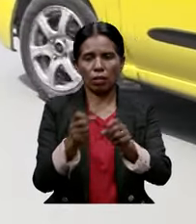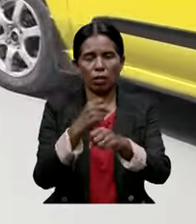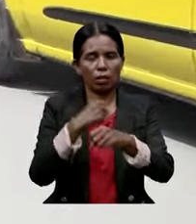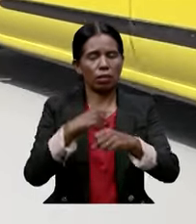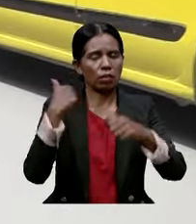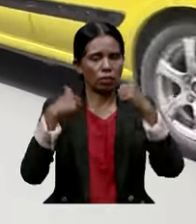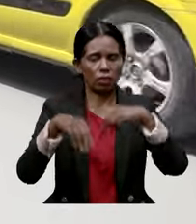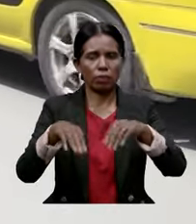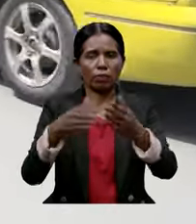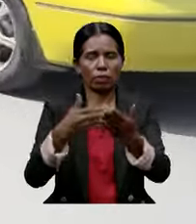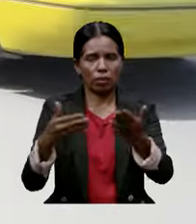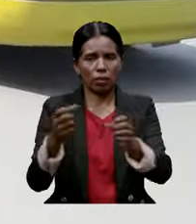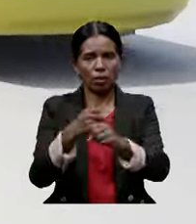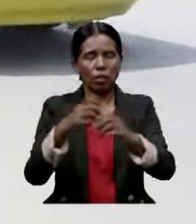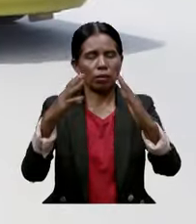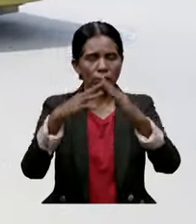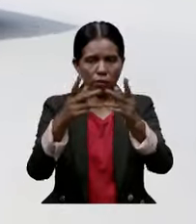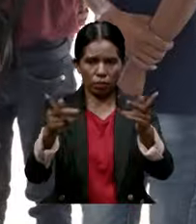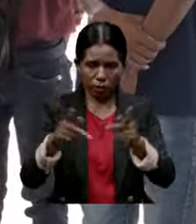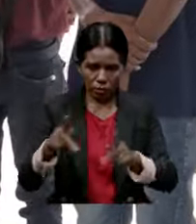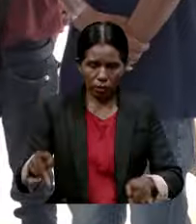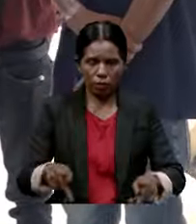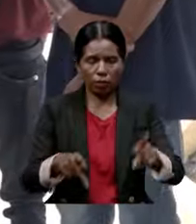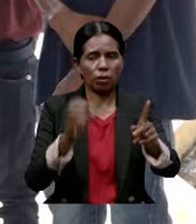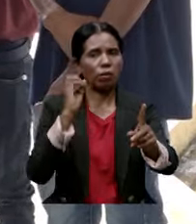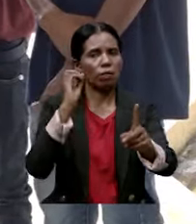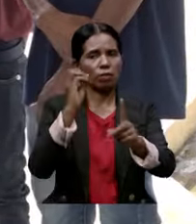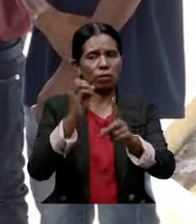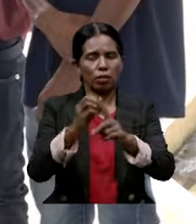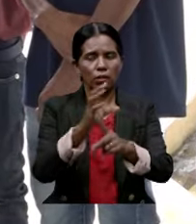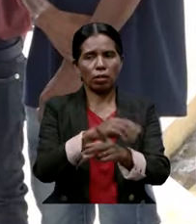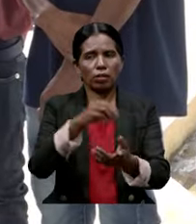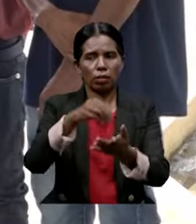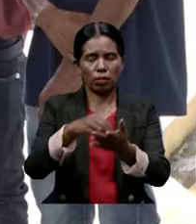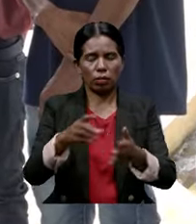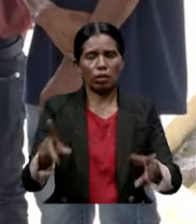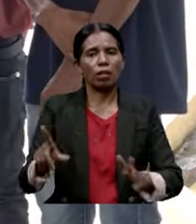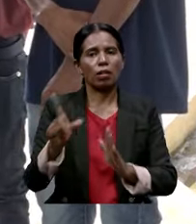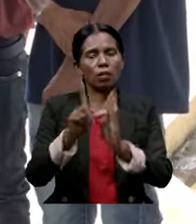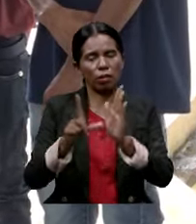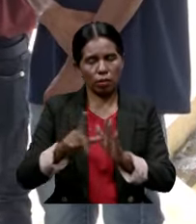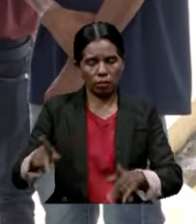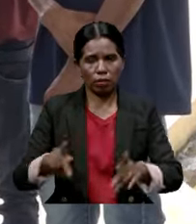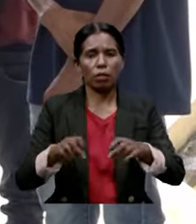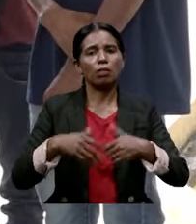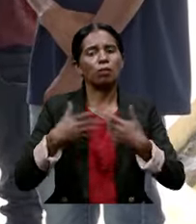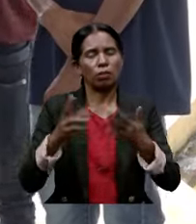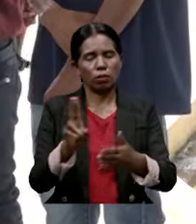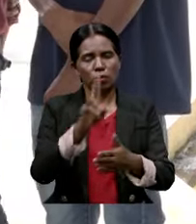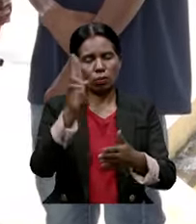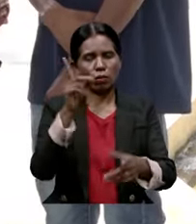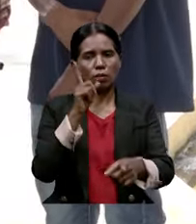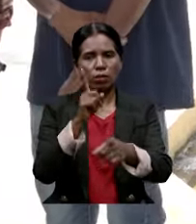fansasan kahalo uma e espaço público o objetivo atu garante ordem pública o insa atu utiliza